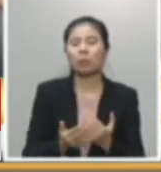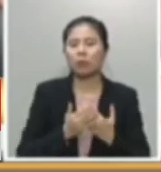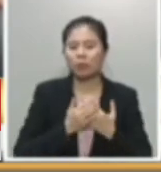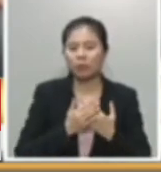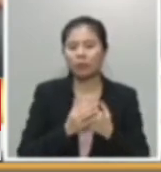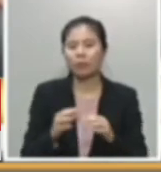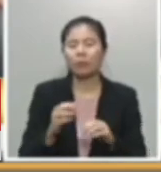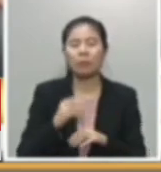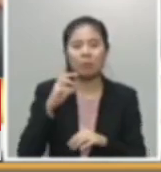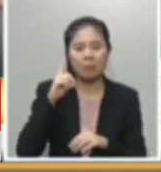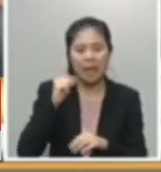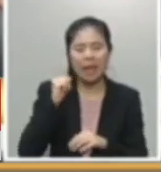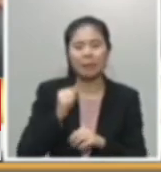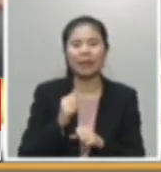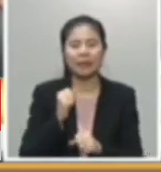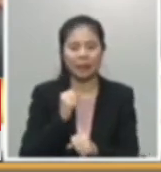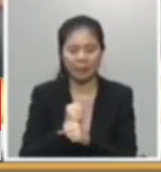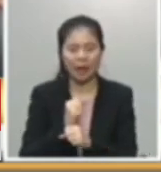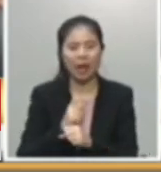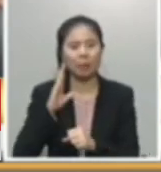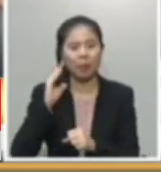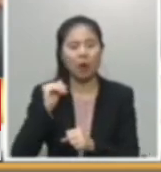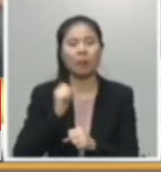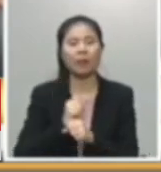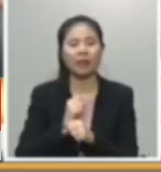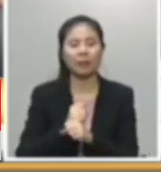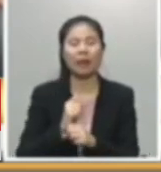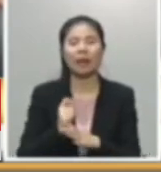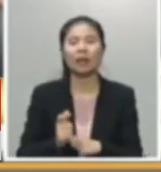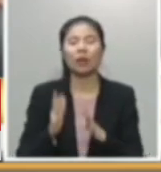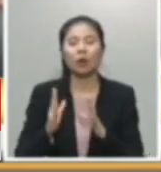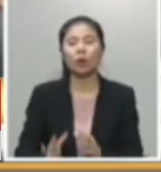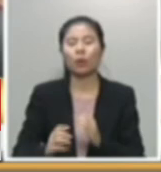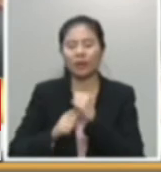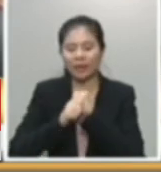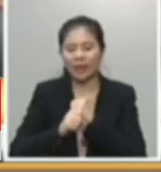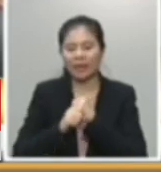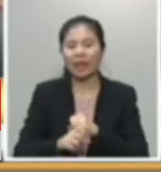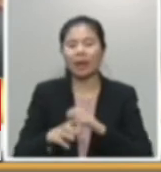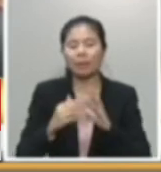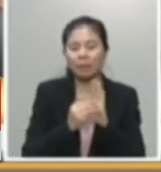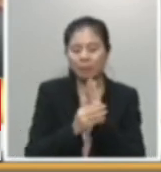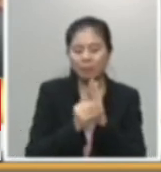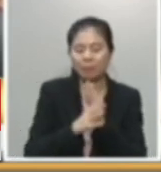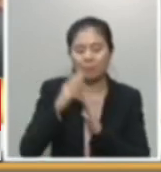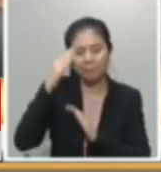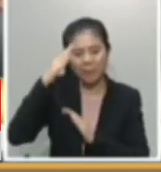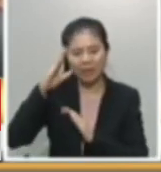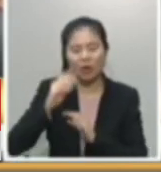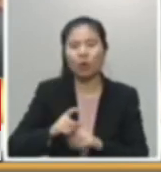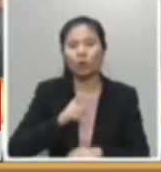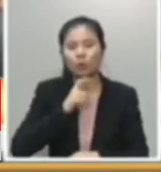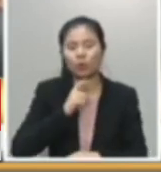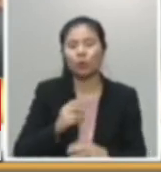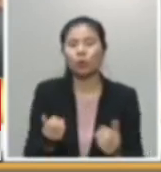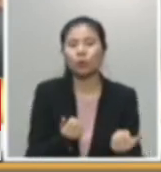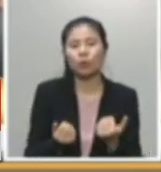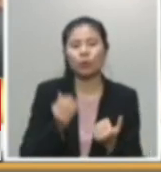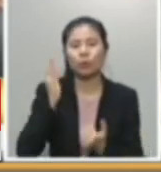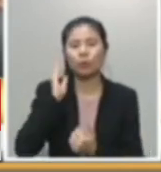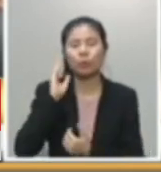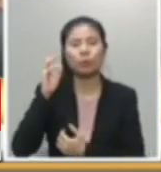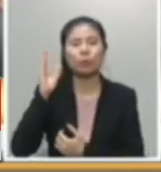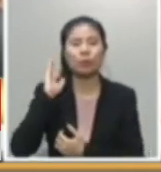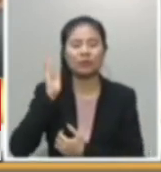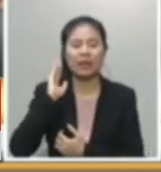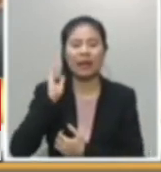พ่อไปทางแม่ไปทางคนแก่เฝ้าบ้านลูกชายพึ่งยาเสพติดติดยาเสพติดสุด